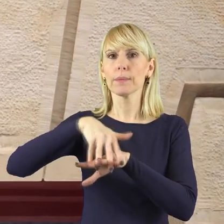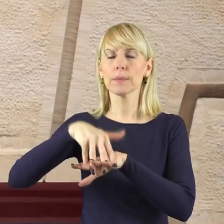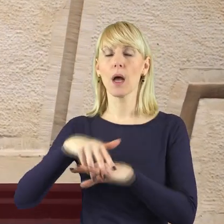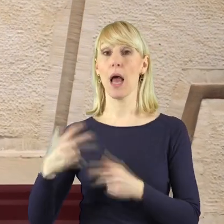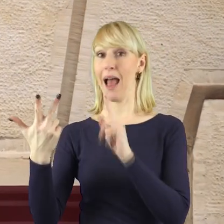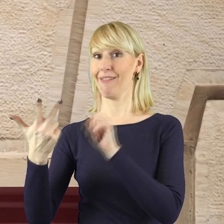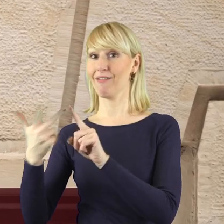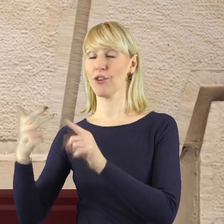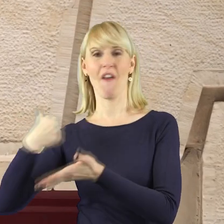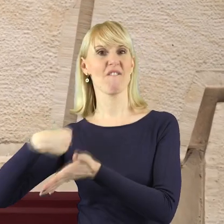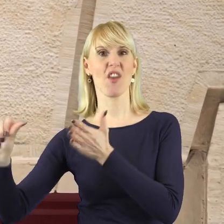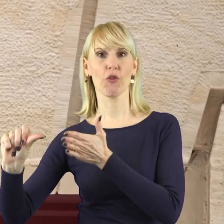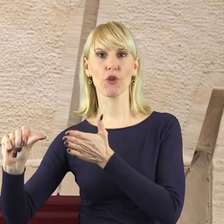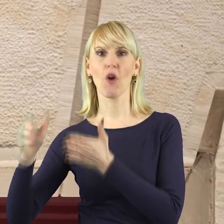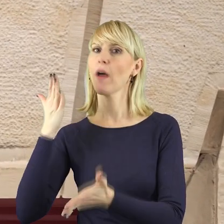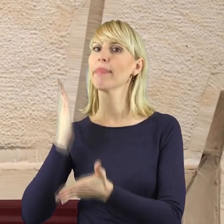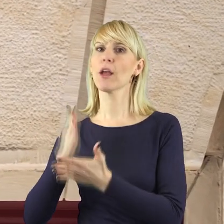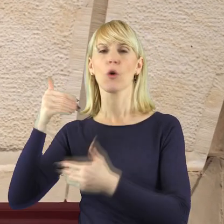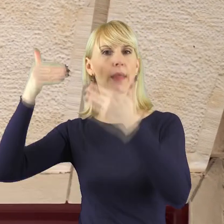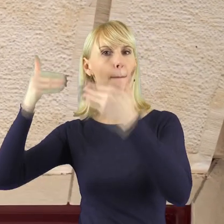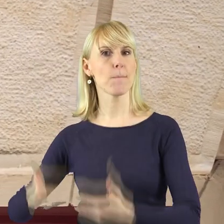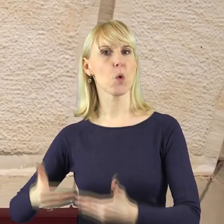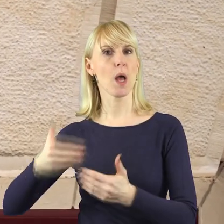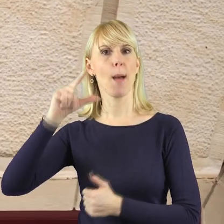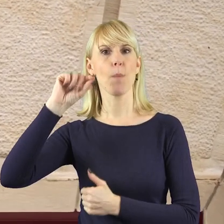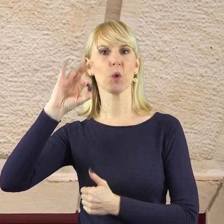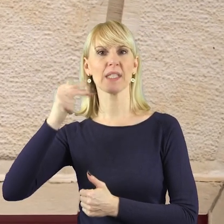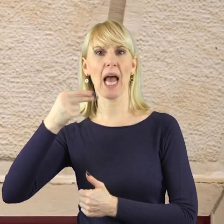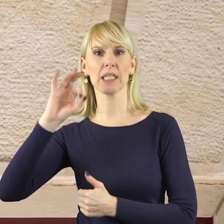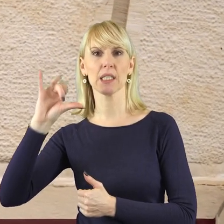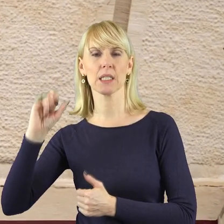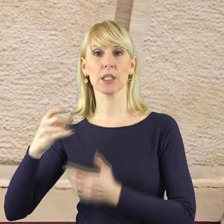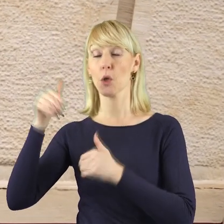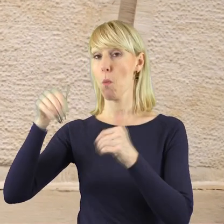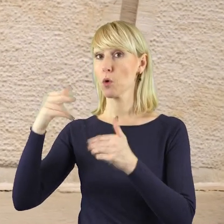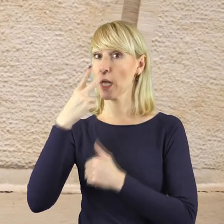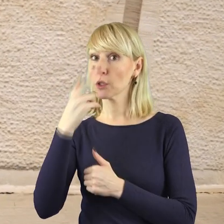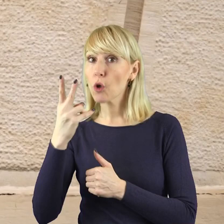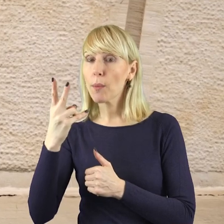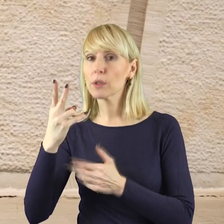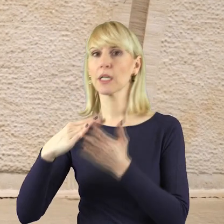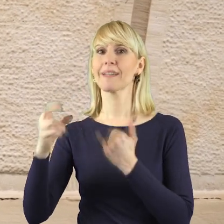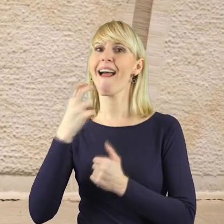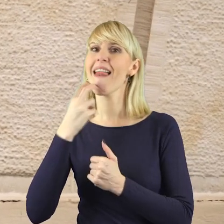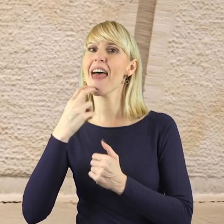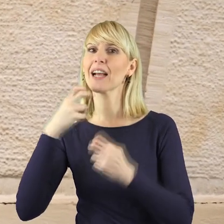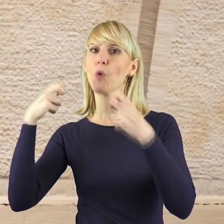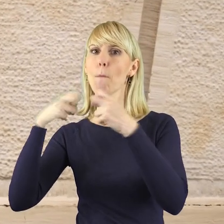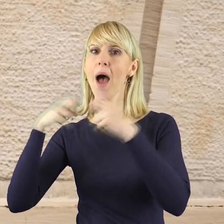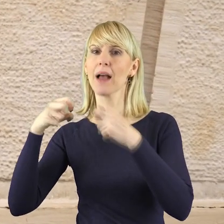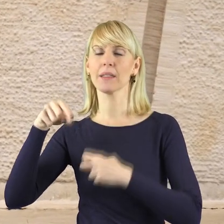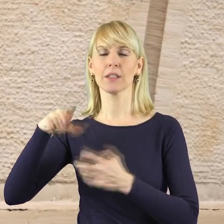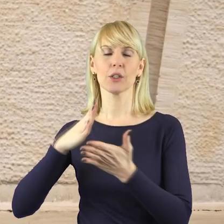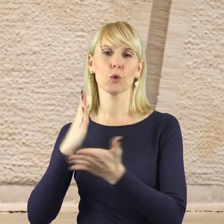jest unikatem w skali miasta. Tylko na murach Pałacu Izraela Poznańskiego zobaczyć można elektromagnes zestawiony z